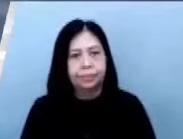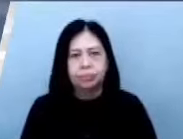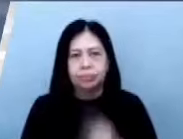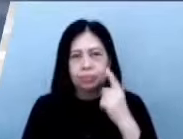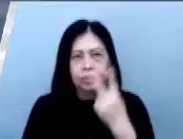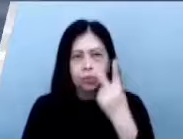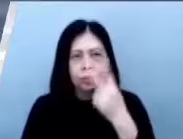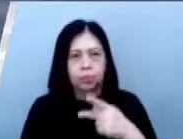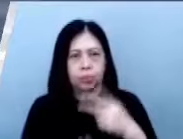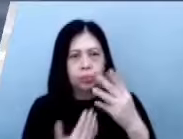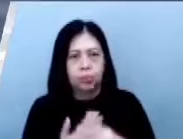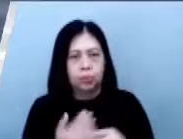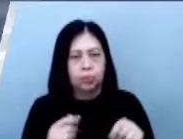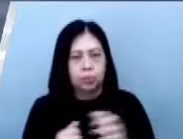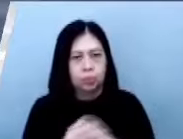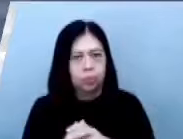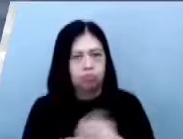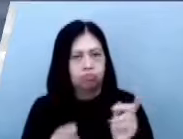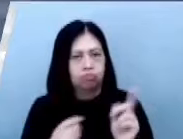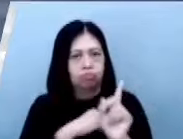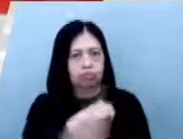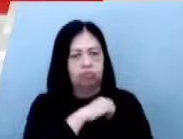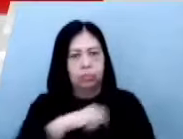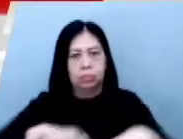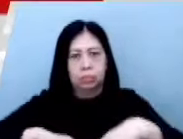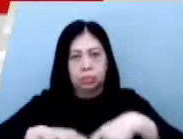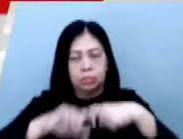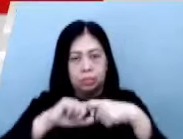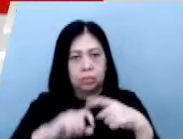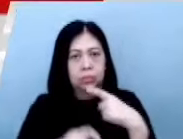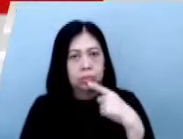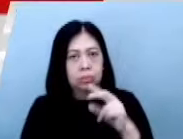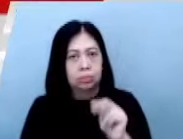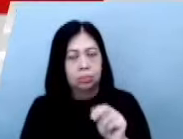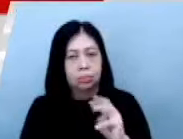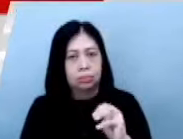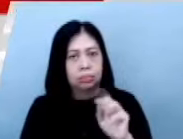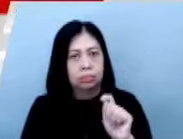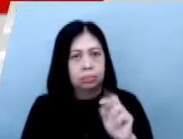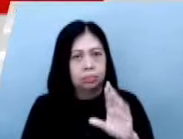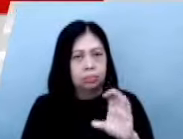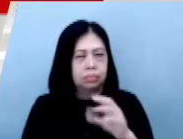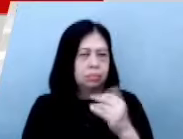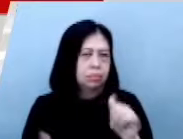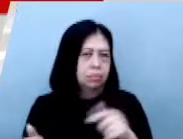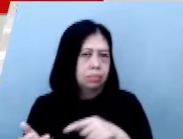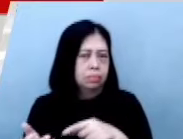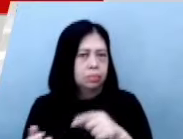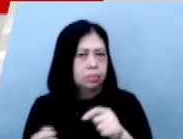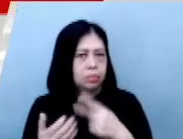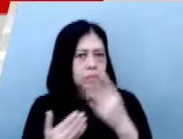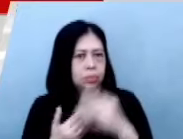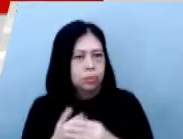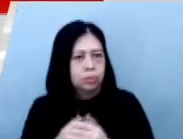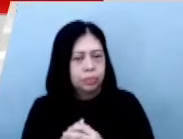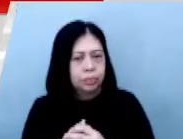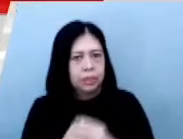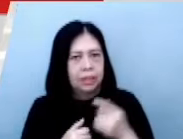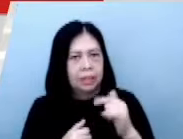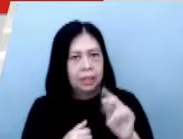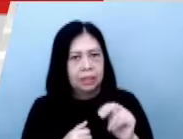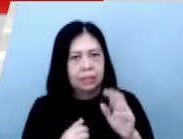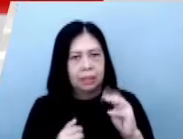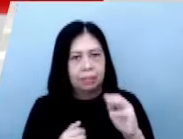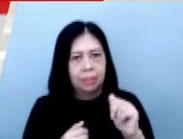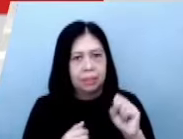programa nitong pinatawan ng suspensyon. Sabi ng MTRCB, nakitaan pa rin ang paglabag ang programang Gikan sa Masa para sa